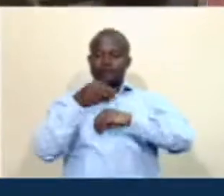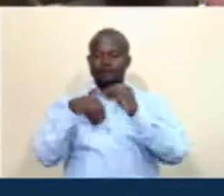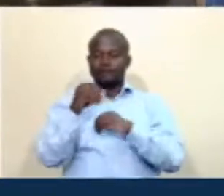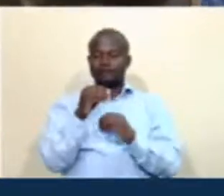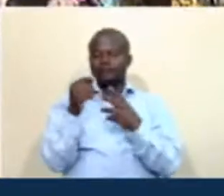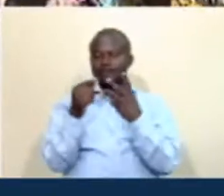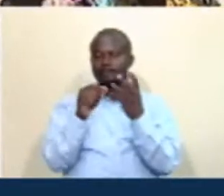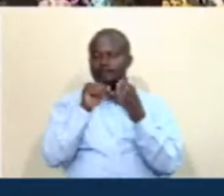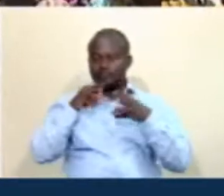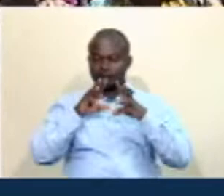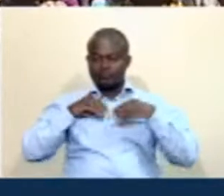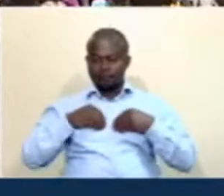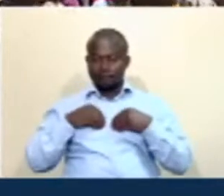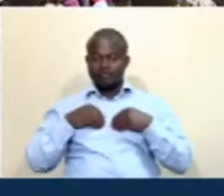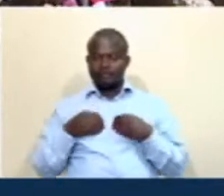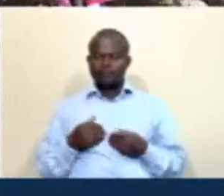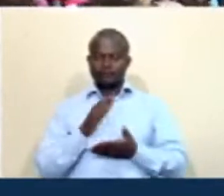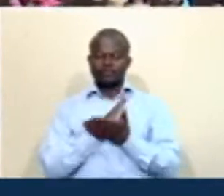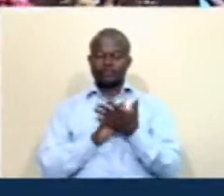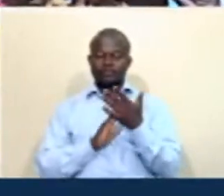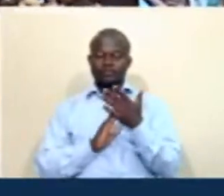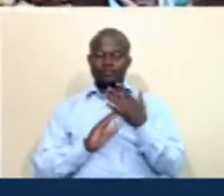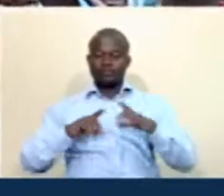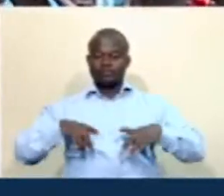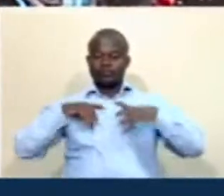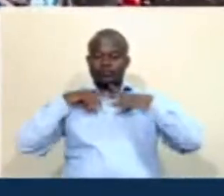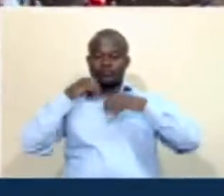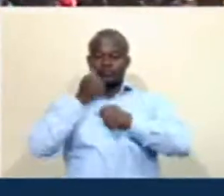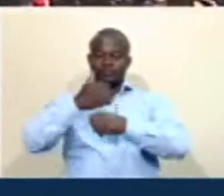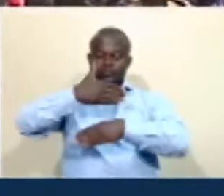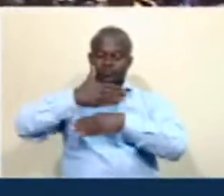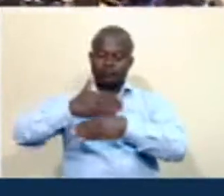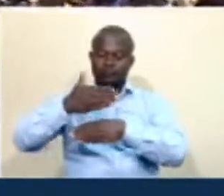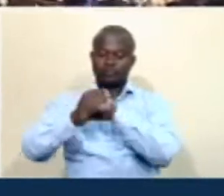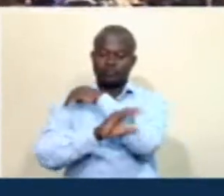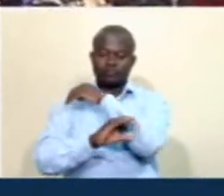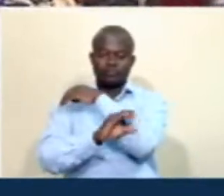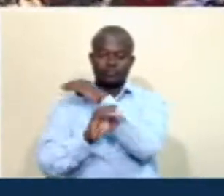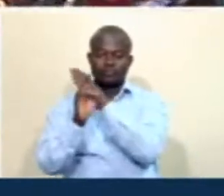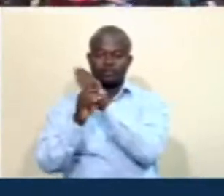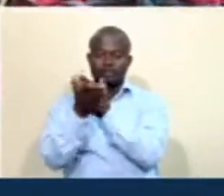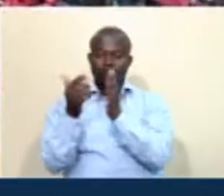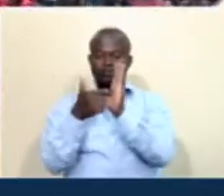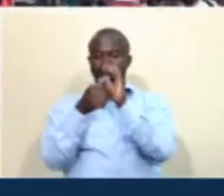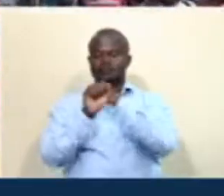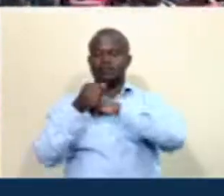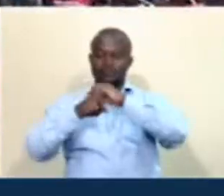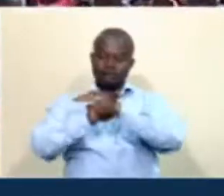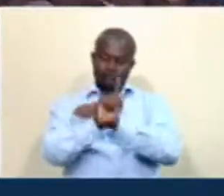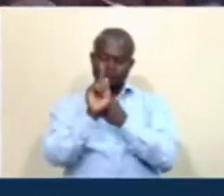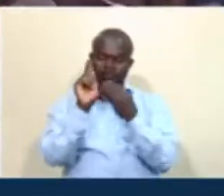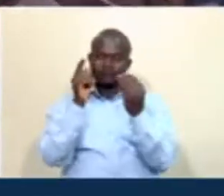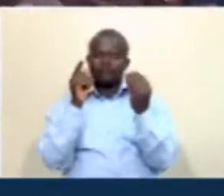Bamwe mu batuye mu mirenge ikora ku mbibi z'iki gihugu muri utu turere bakunze kugaragara mu bikorwa byo kwinjiza